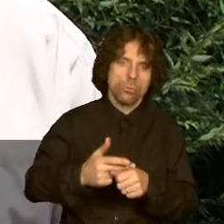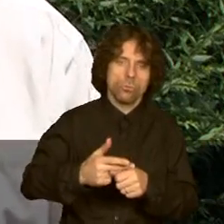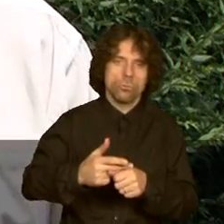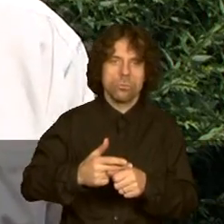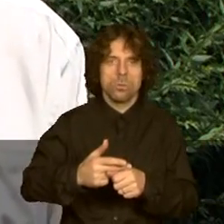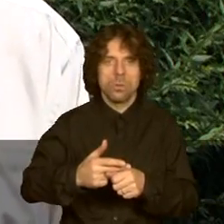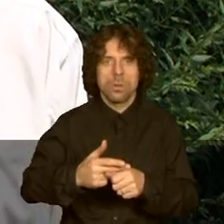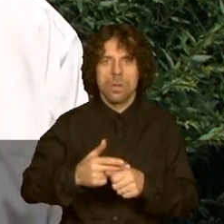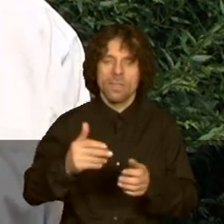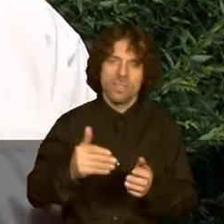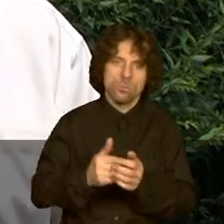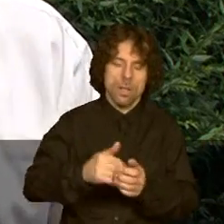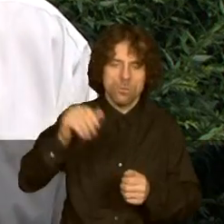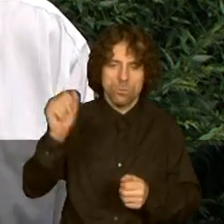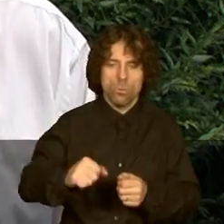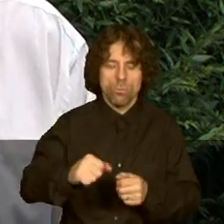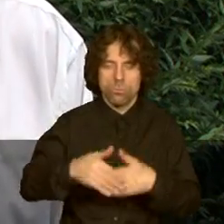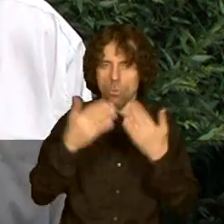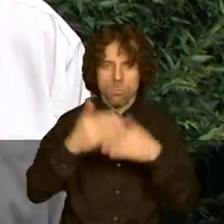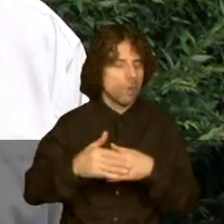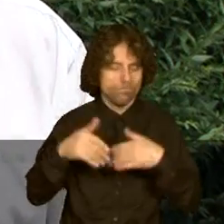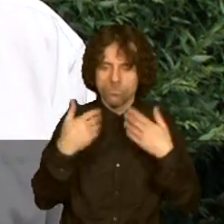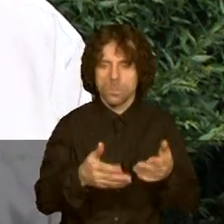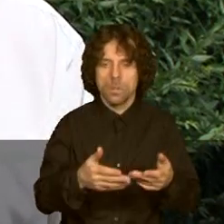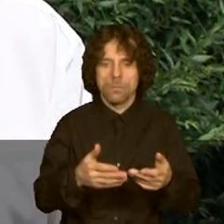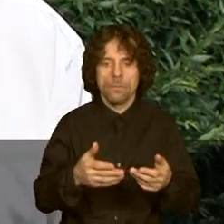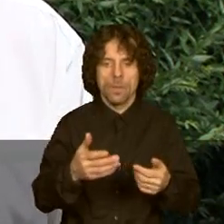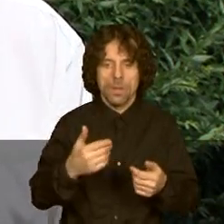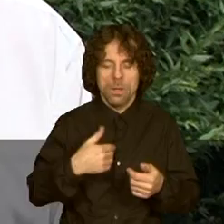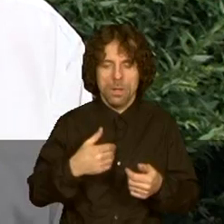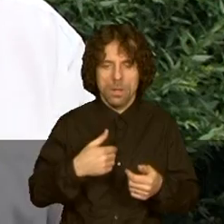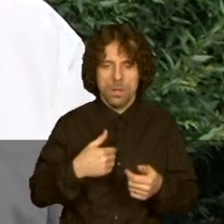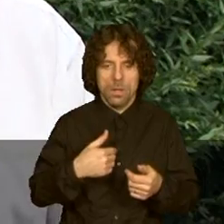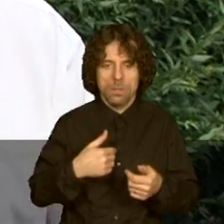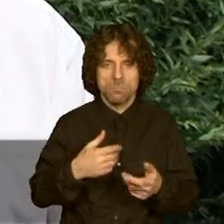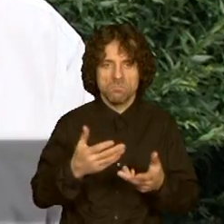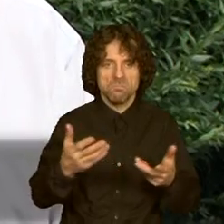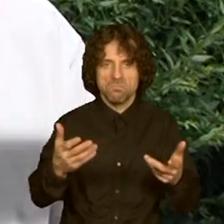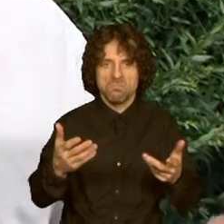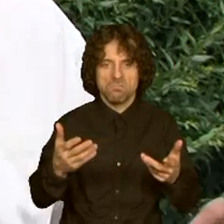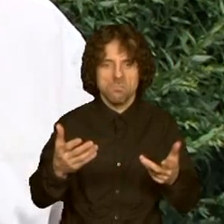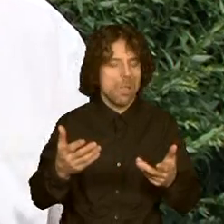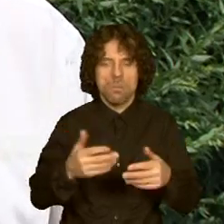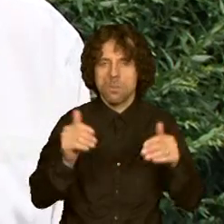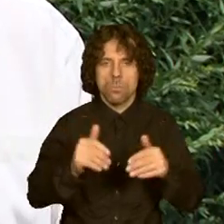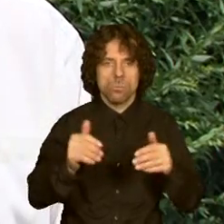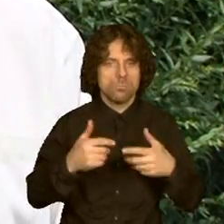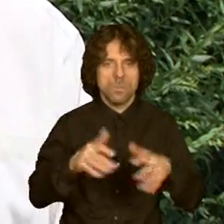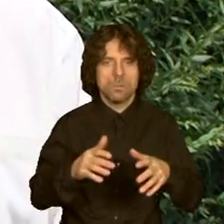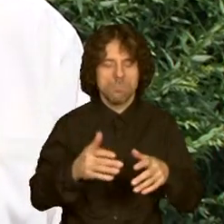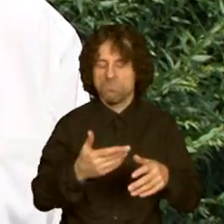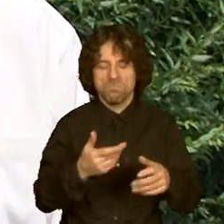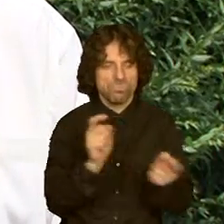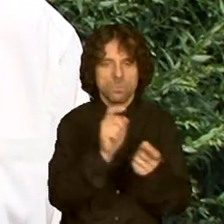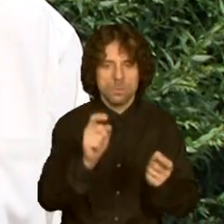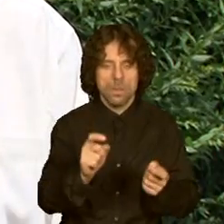na dobę nie dadzą. Te wszystkie ustalenia ja was cenię bardzo, a ja je mam w dużym. W